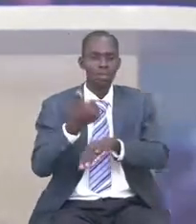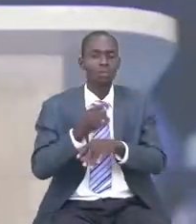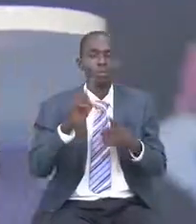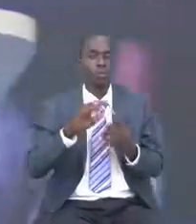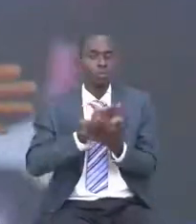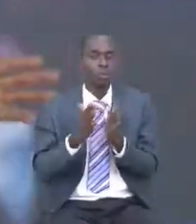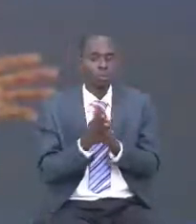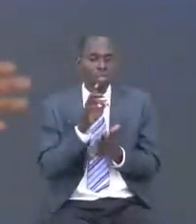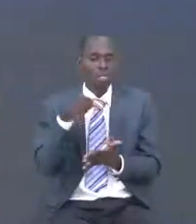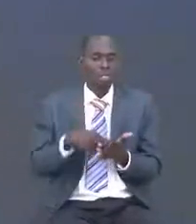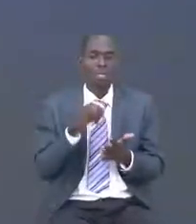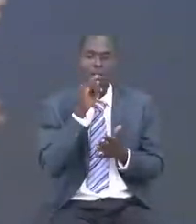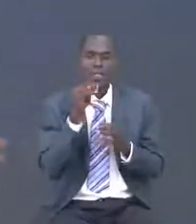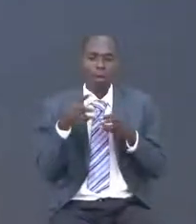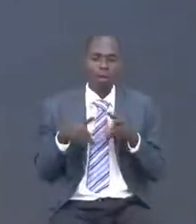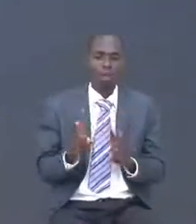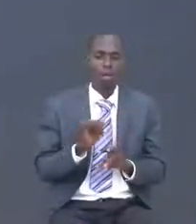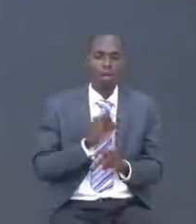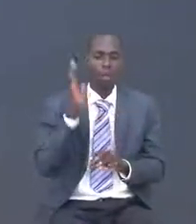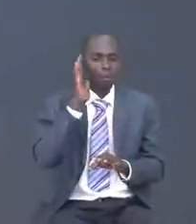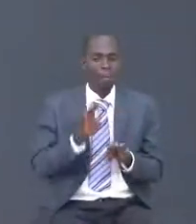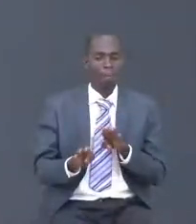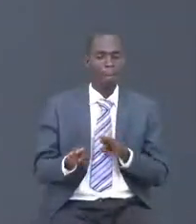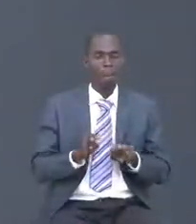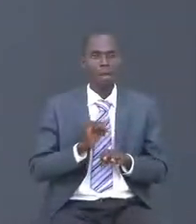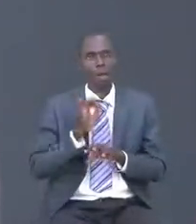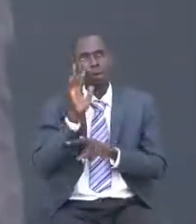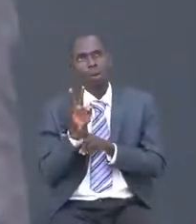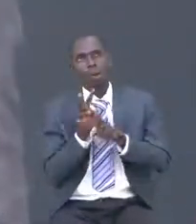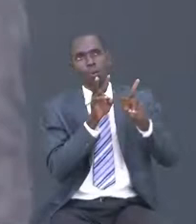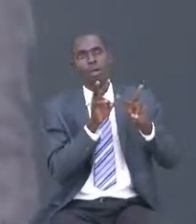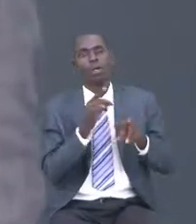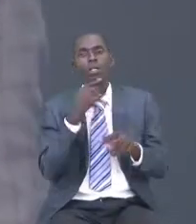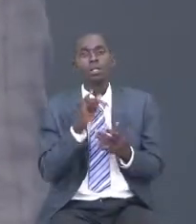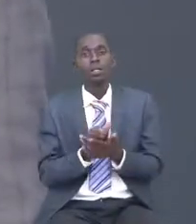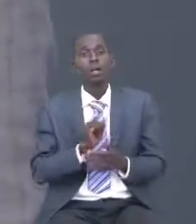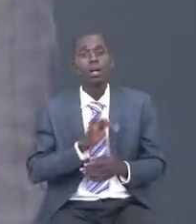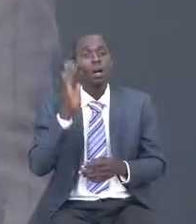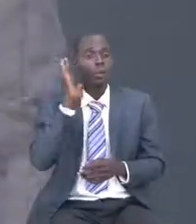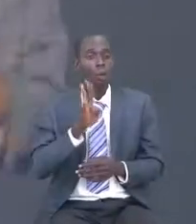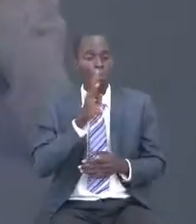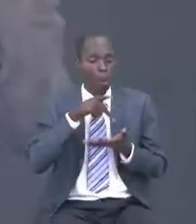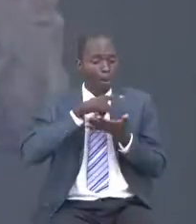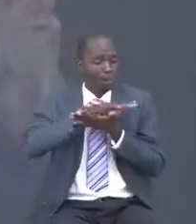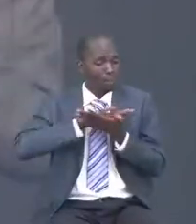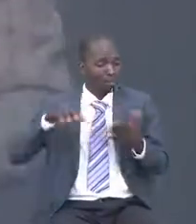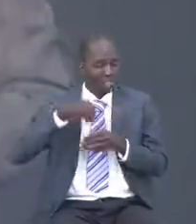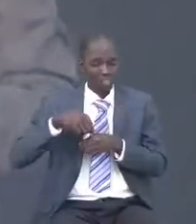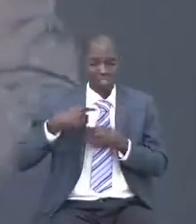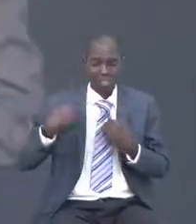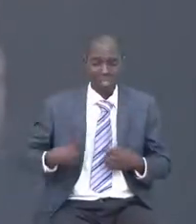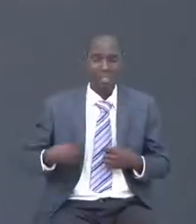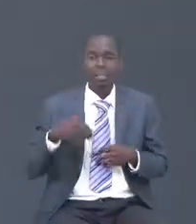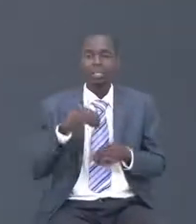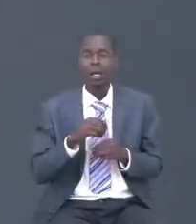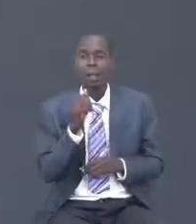Donc tu as établi pour devenir et voici le chemin que il va suivre. Il dit, je serai pur en privé comme je le